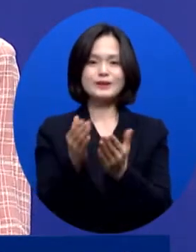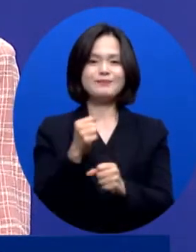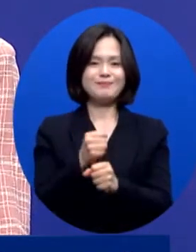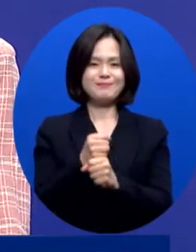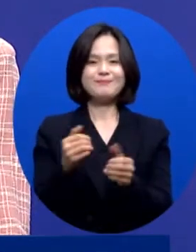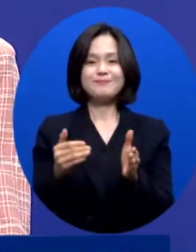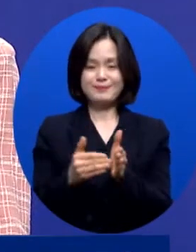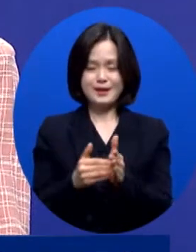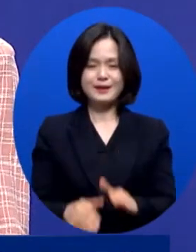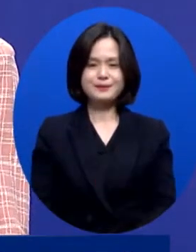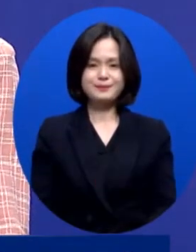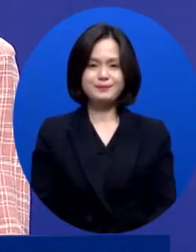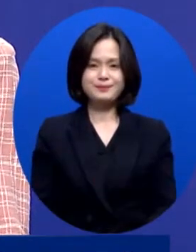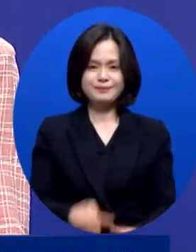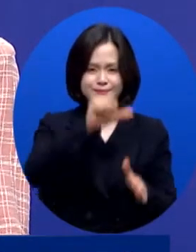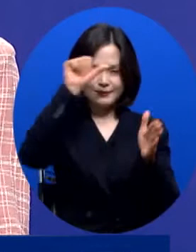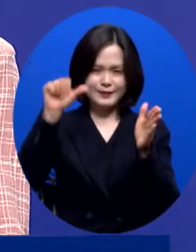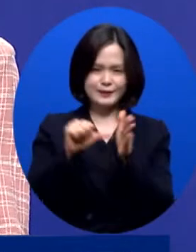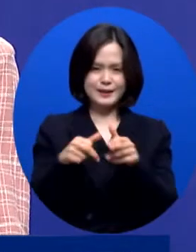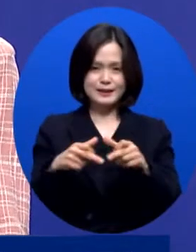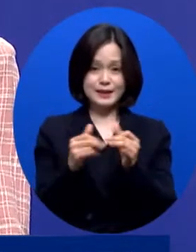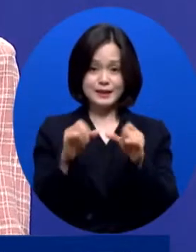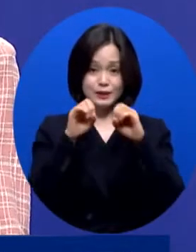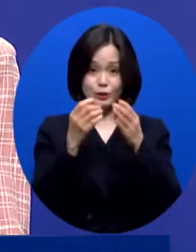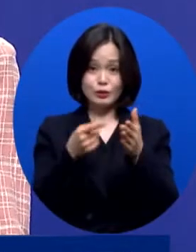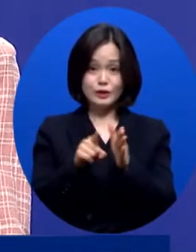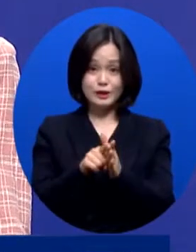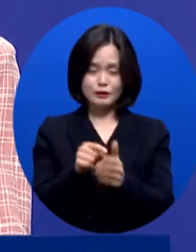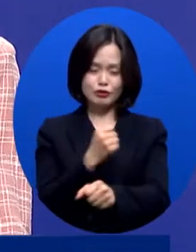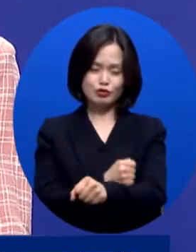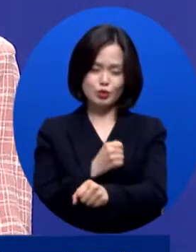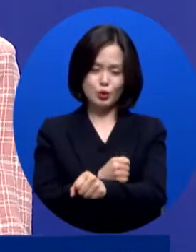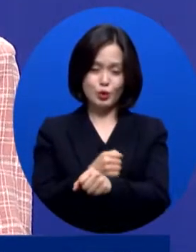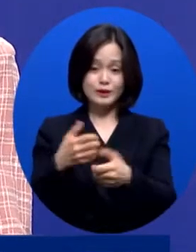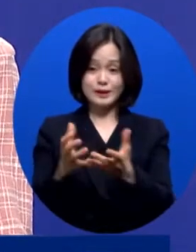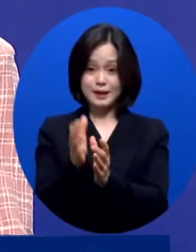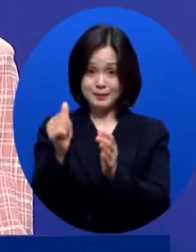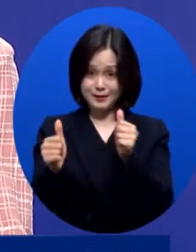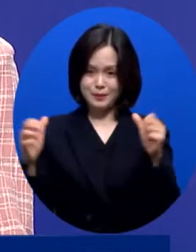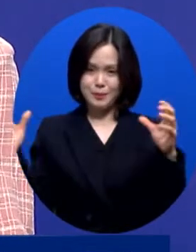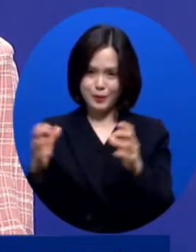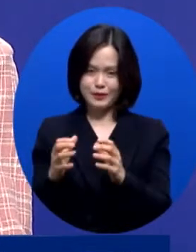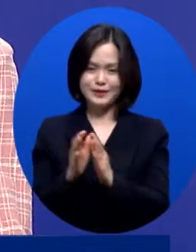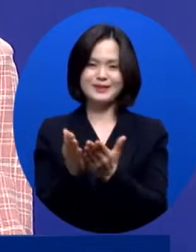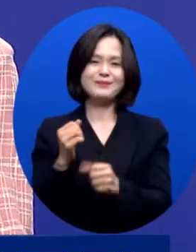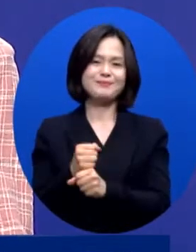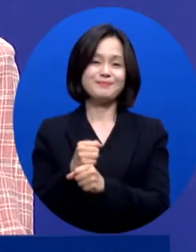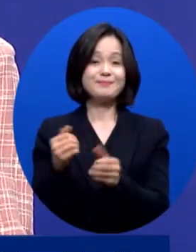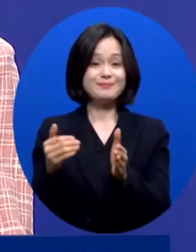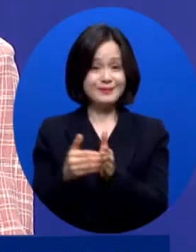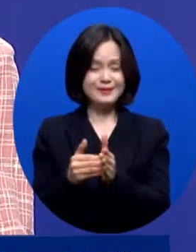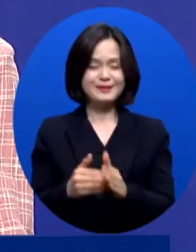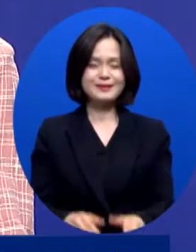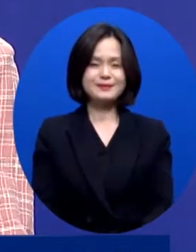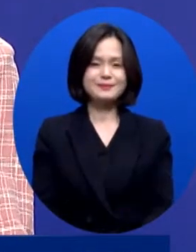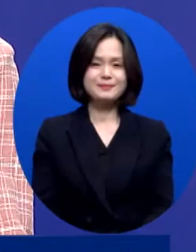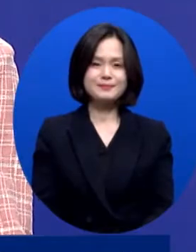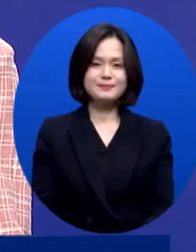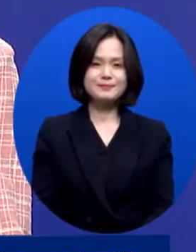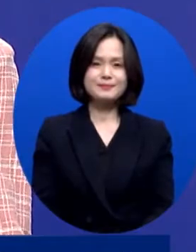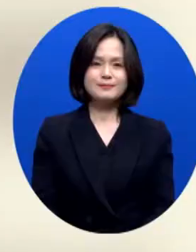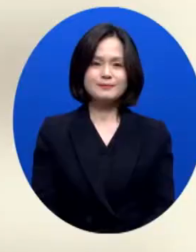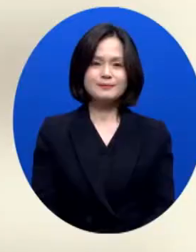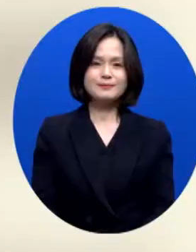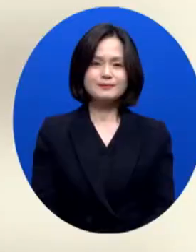평생을 장애인 사역을 위해 헌신하고 있는 밀알선교단 단장 들이 함께 만들었다고 하는데요 최대 진 기자가 전해드립니다